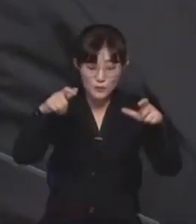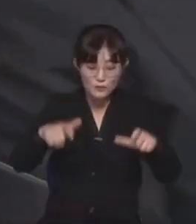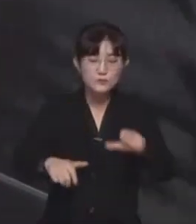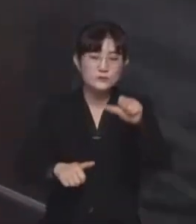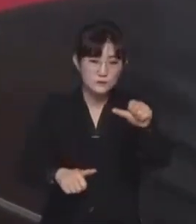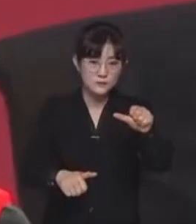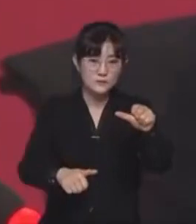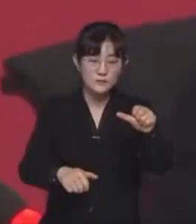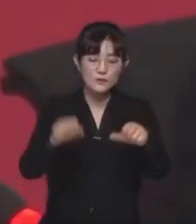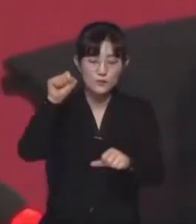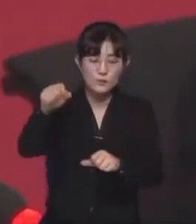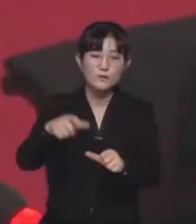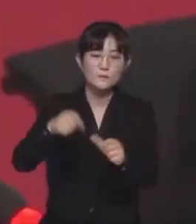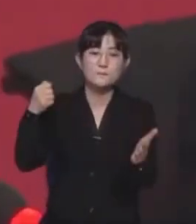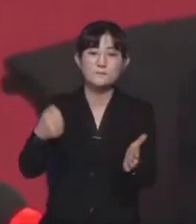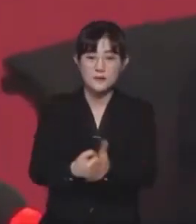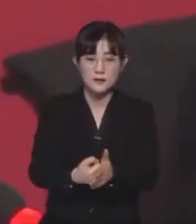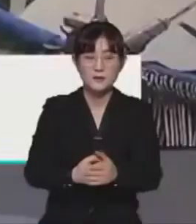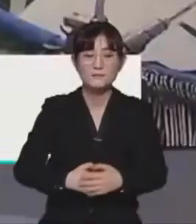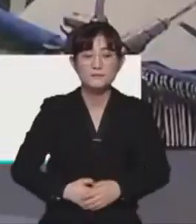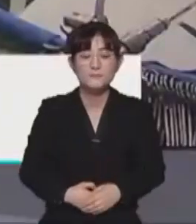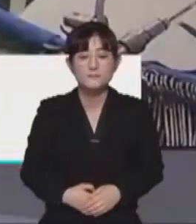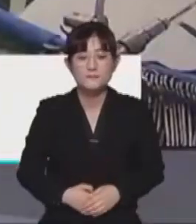후보도 단수공천했습니다.